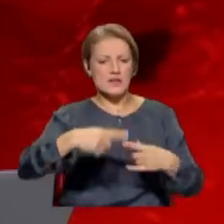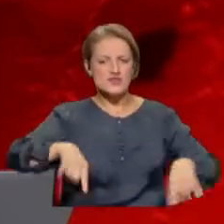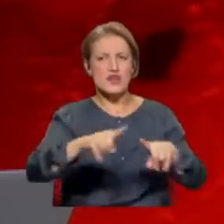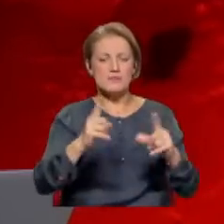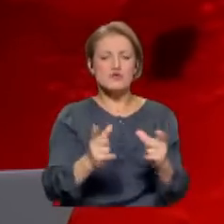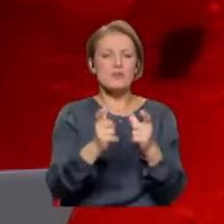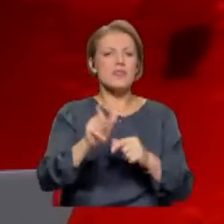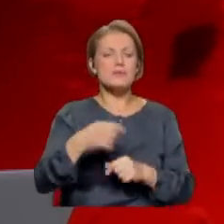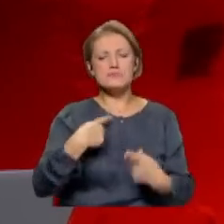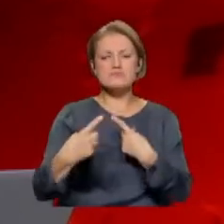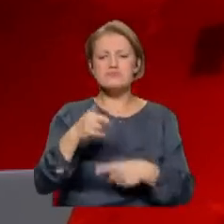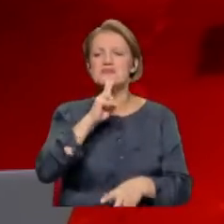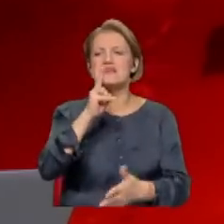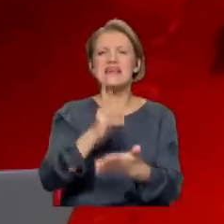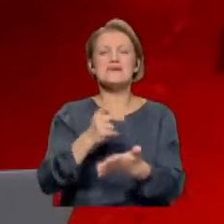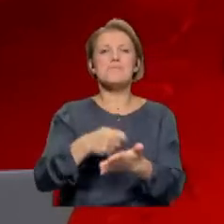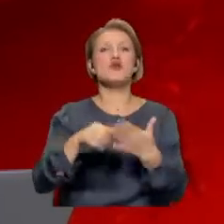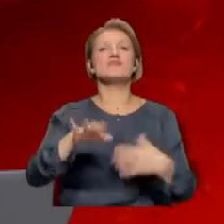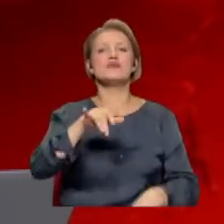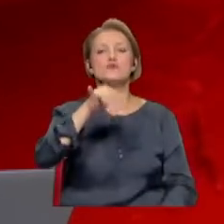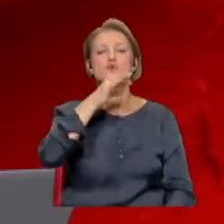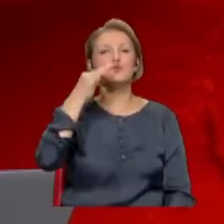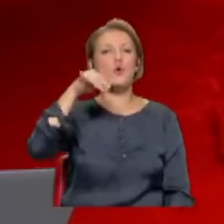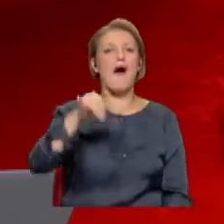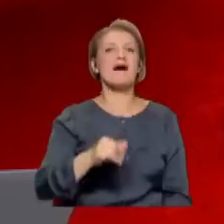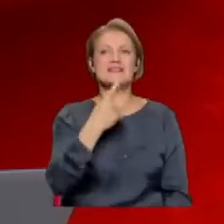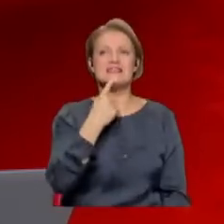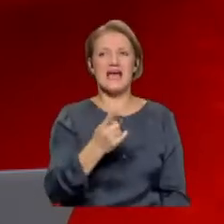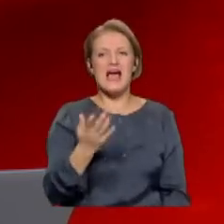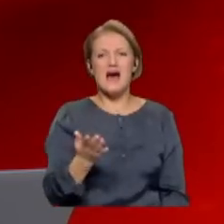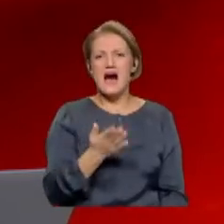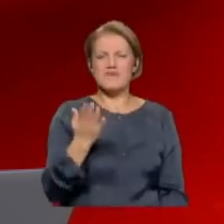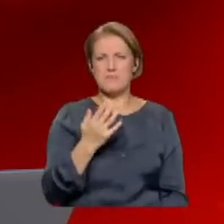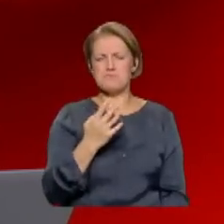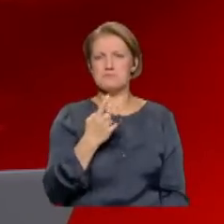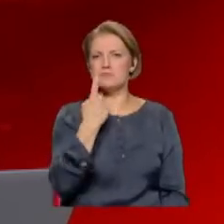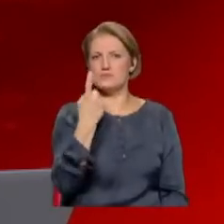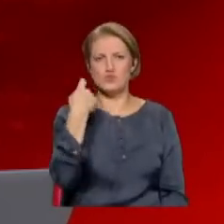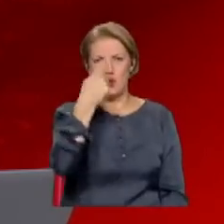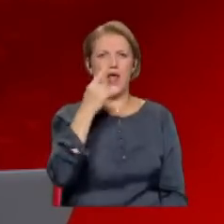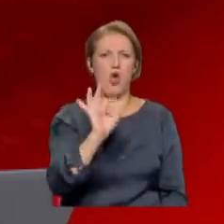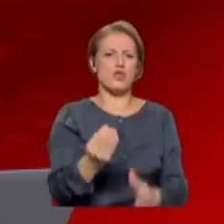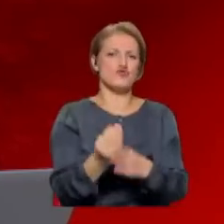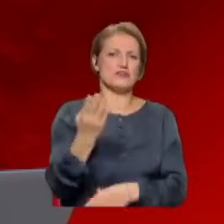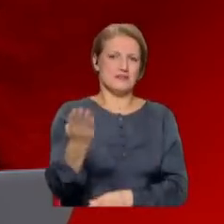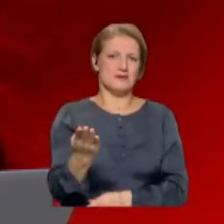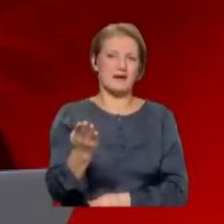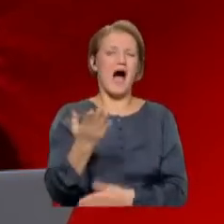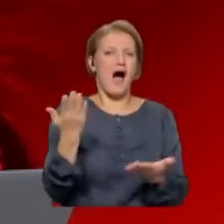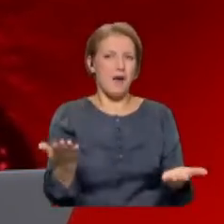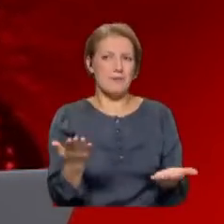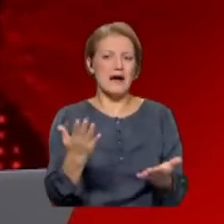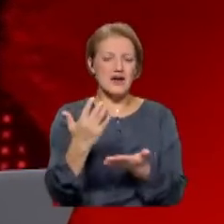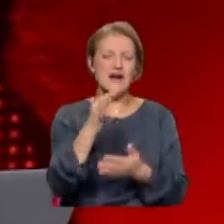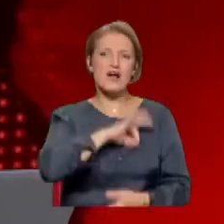arkadaşlardan birisi söyledi. Kesin maaş değildir o, huzur hakkıdır diye şöyle hafif ekşi bir suratla. Öyle de çıktı tabii. Ama